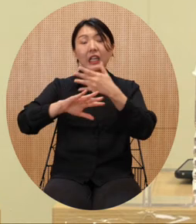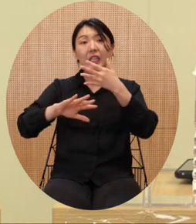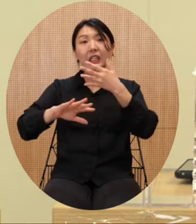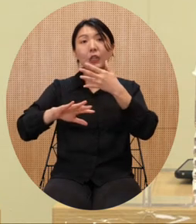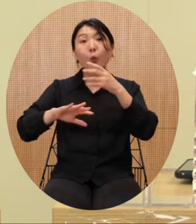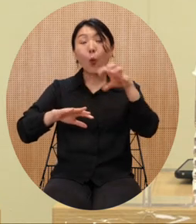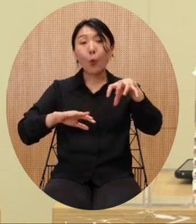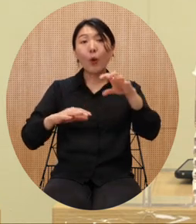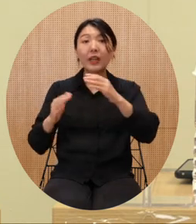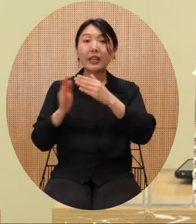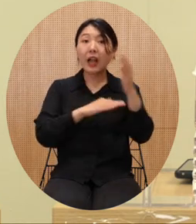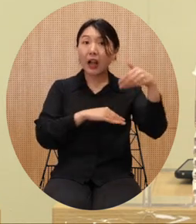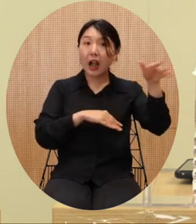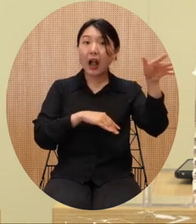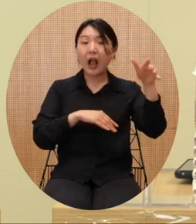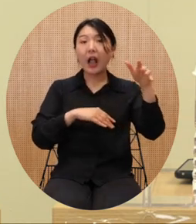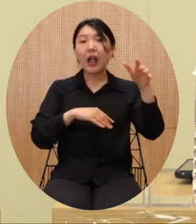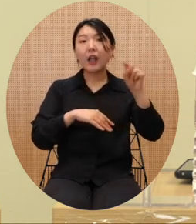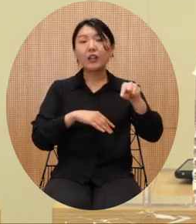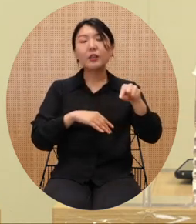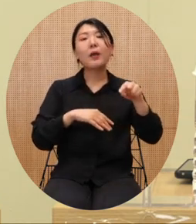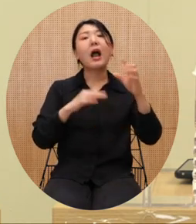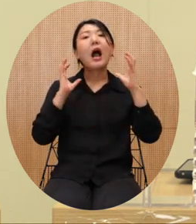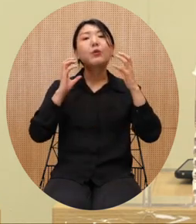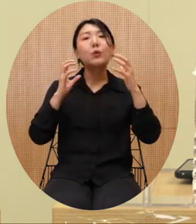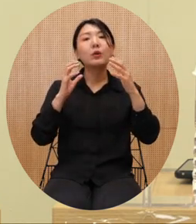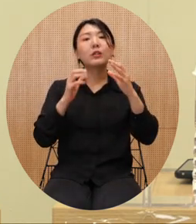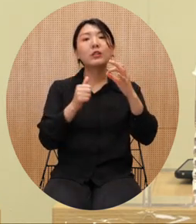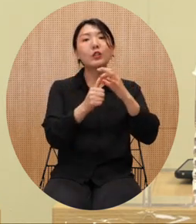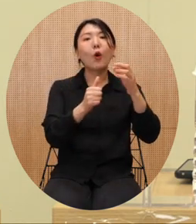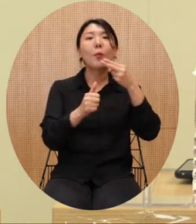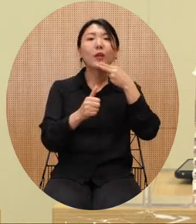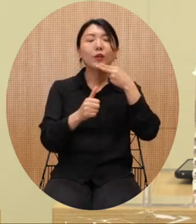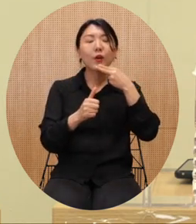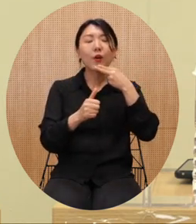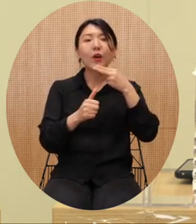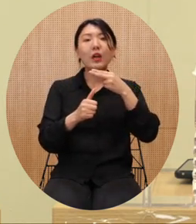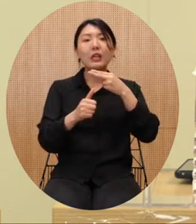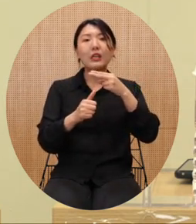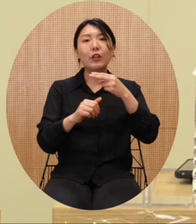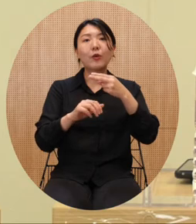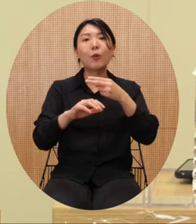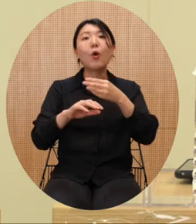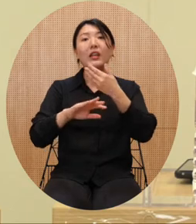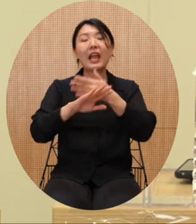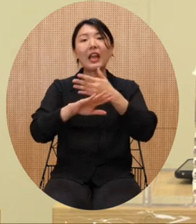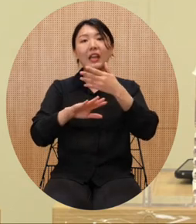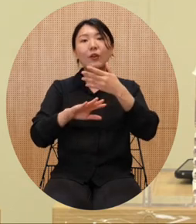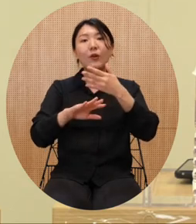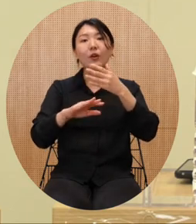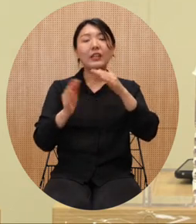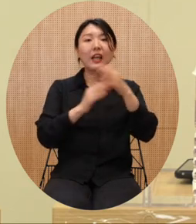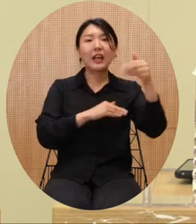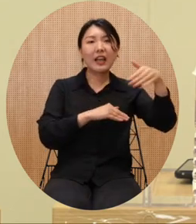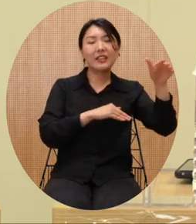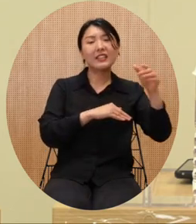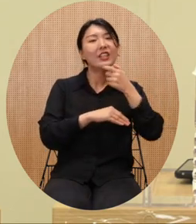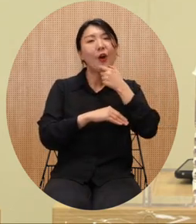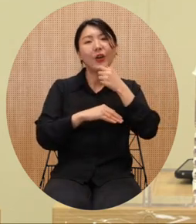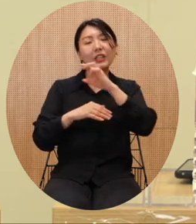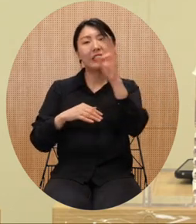타도시로 이사하면 아동가구 주거비 지원이 없기 때문에 타도시로보다는 시흥시에 있겠다라는 본 연구